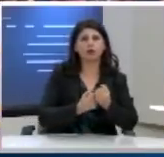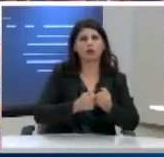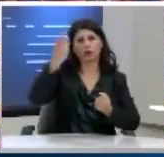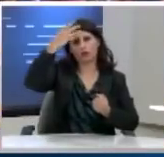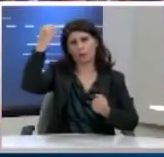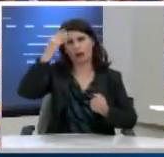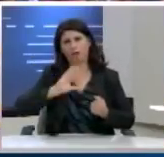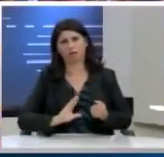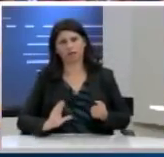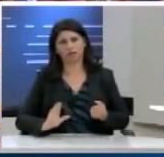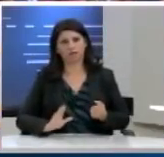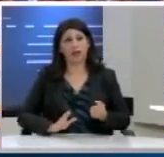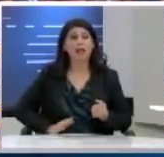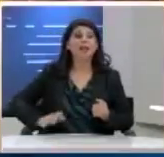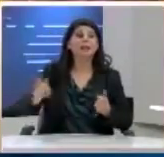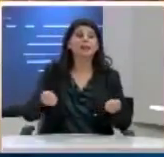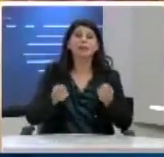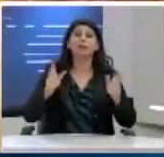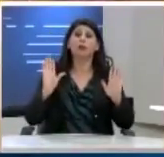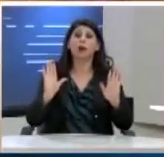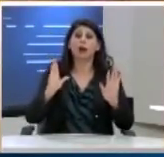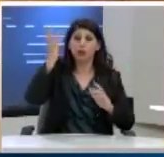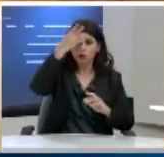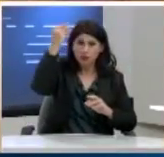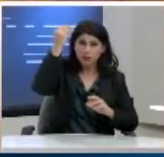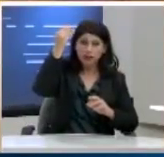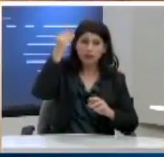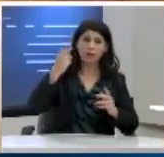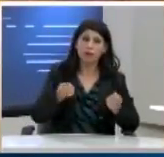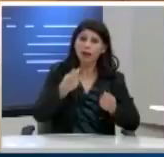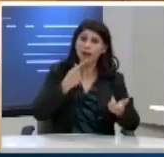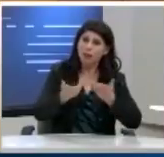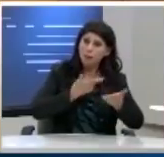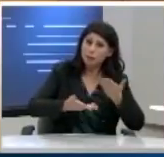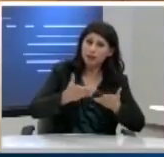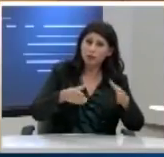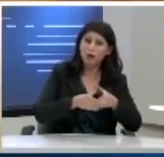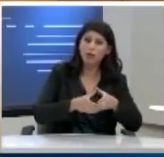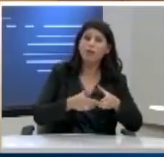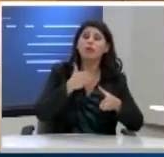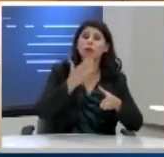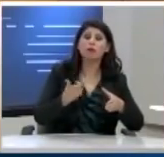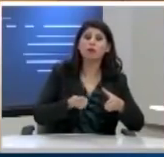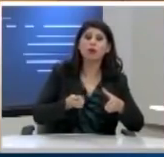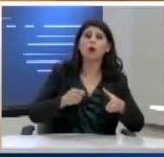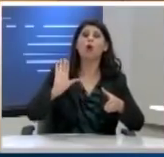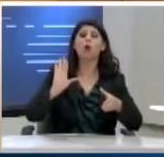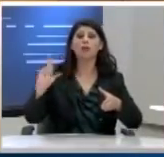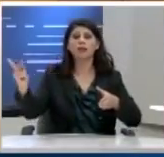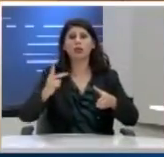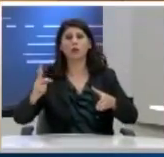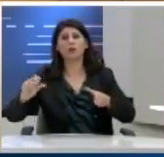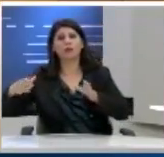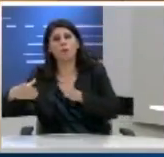Τσίπρα. Τίποτα που έκανε ο Αλέξης ο Τσίπρας, που έκανε η διαπραγματευτική ομάδα, δεν θα μπορούσα να το κάνουμε χωρίς την κοινοβουλευτική μας